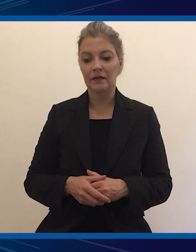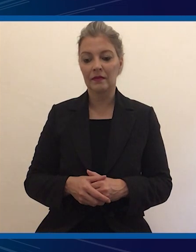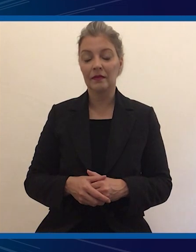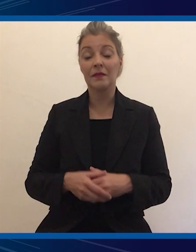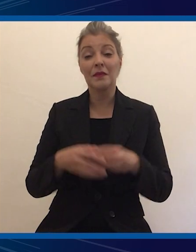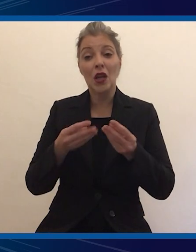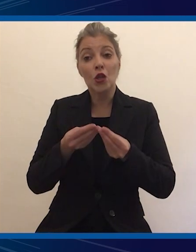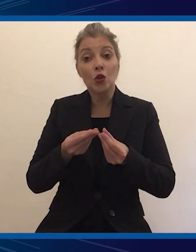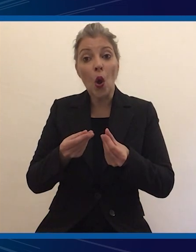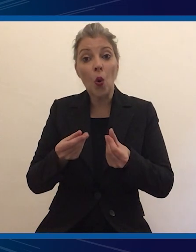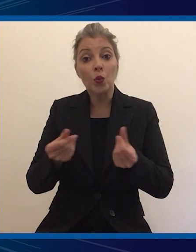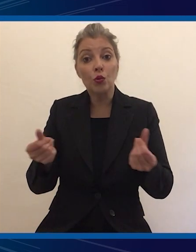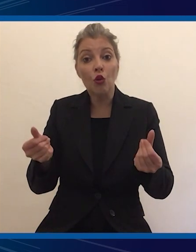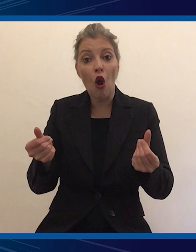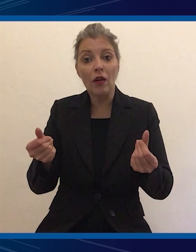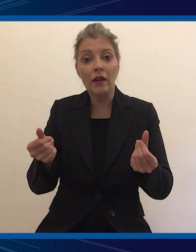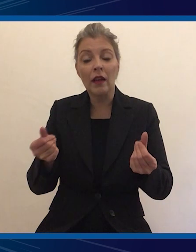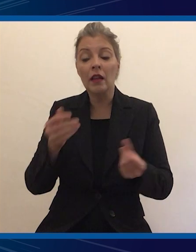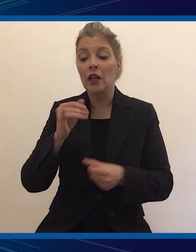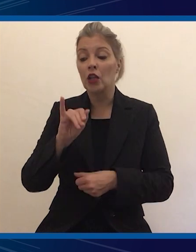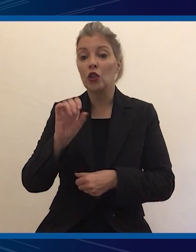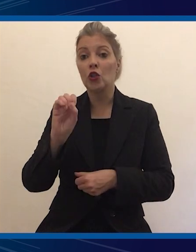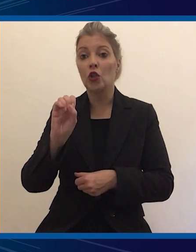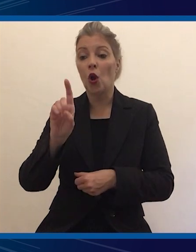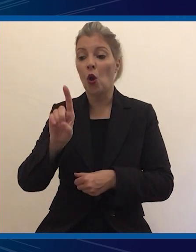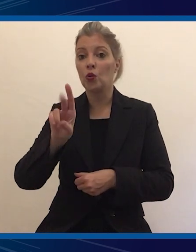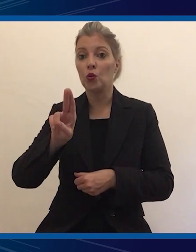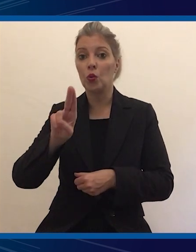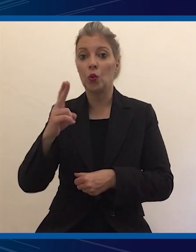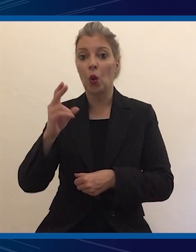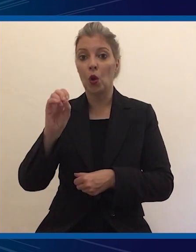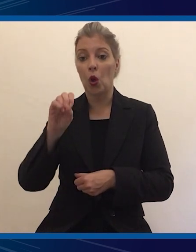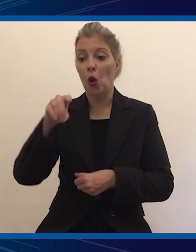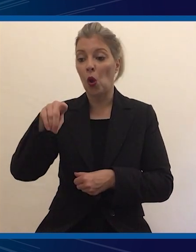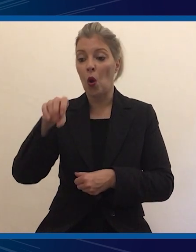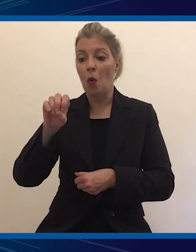Una soluzione satura di ioduro di potassio che fungerà da catalizzatore.